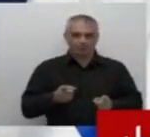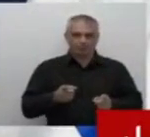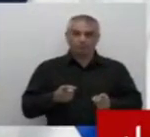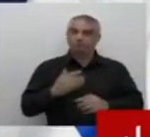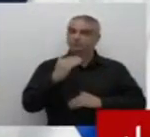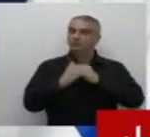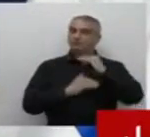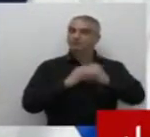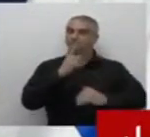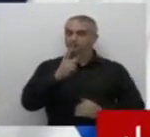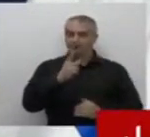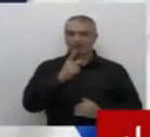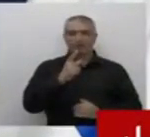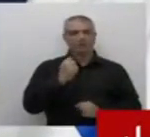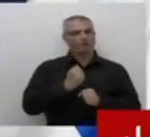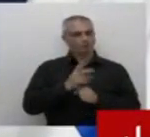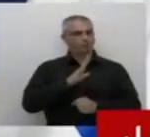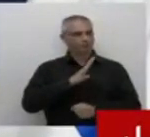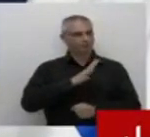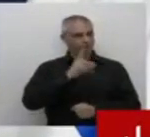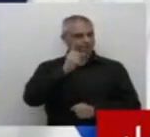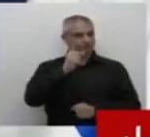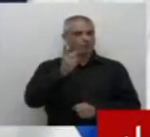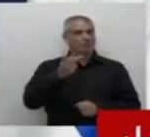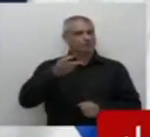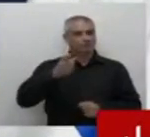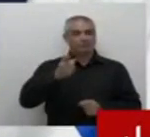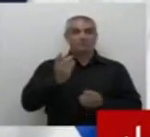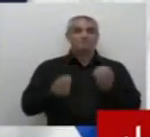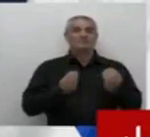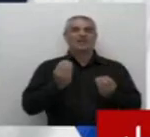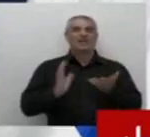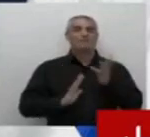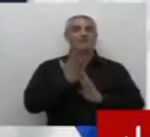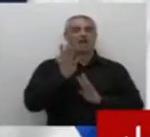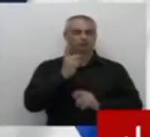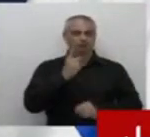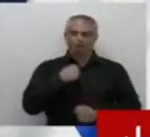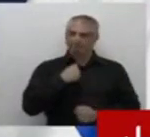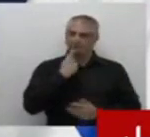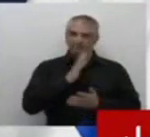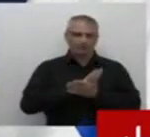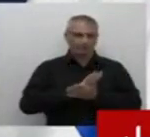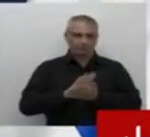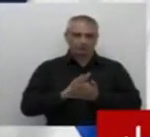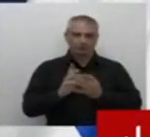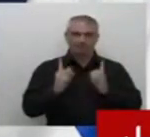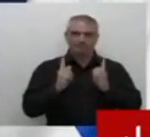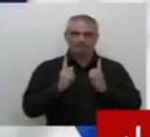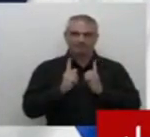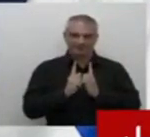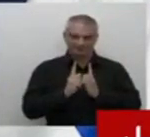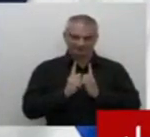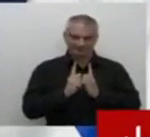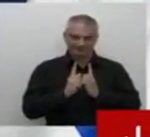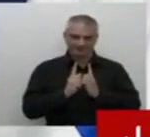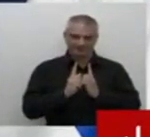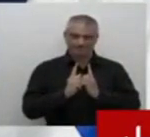عدوانيه وهجوميه يلعب حزب الله بالنار وساقول بشكل واضح